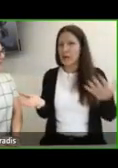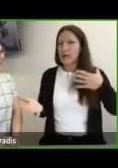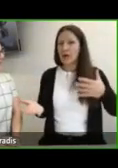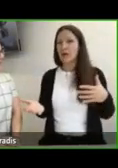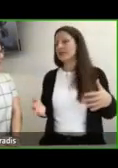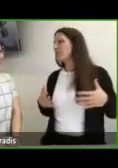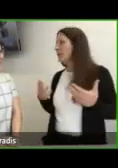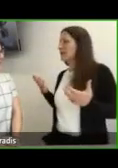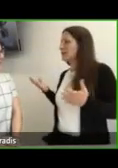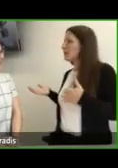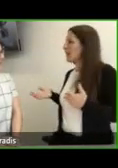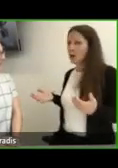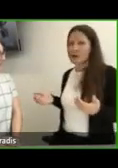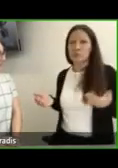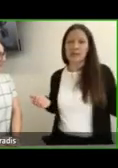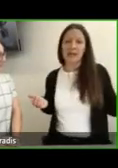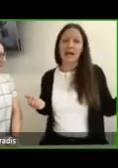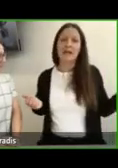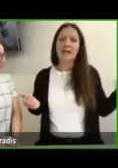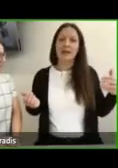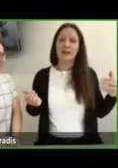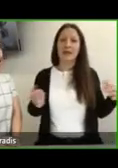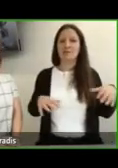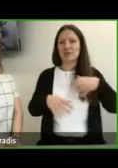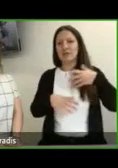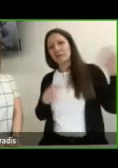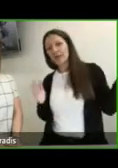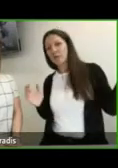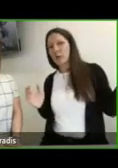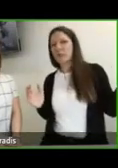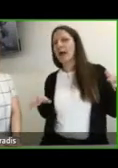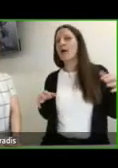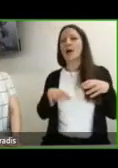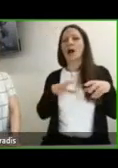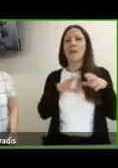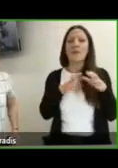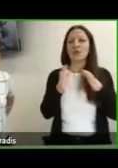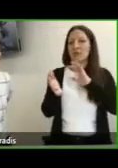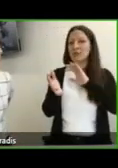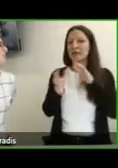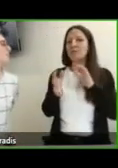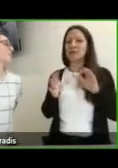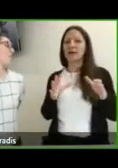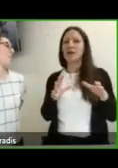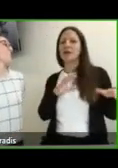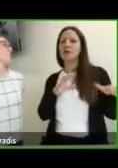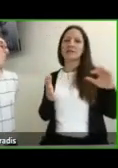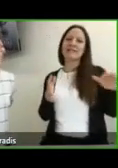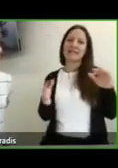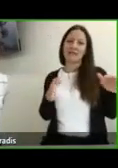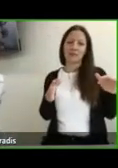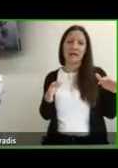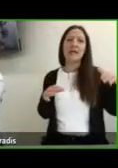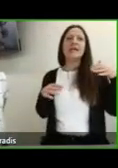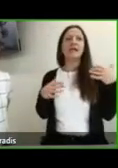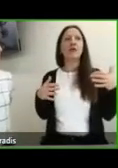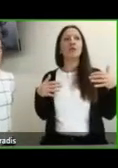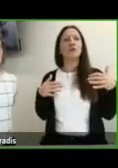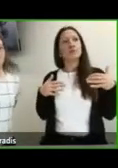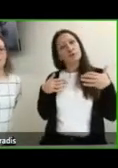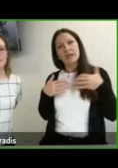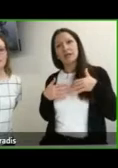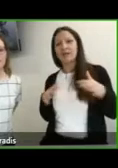quelquefois. Si je prends un exemple d'un algorithme musical, ben, les plus populaires ont quand même un certain pourcentage, entre 10 et 15 qui